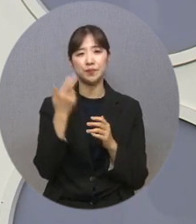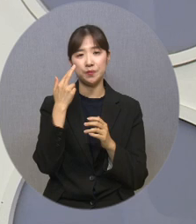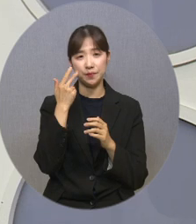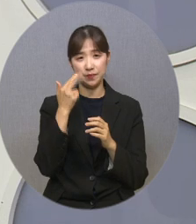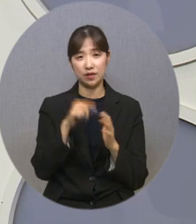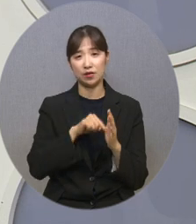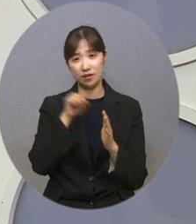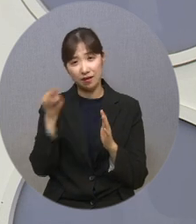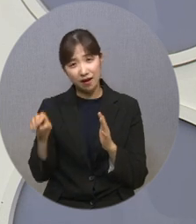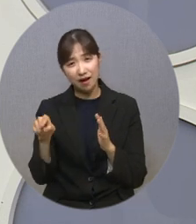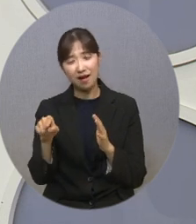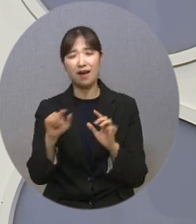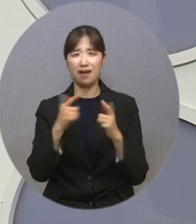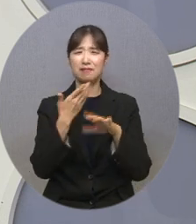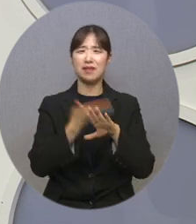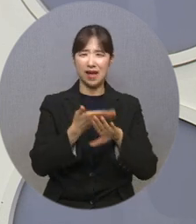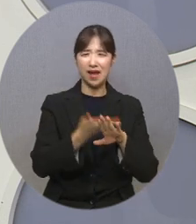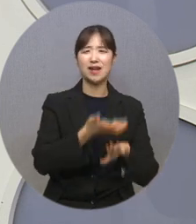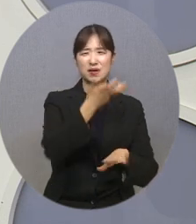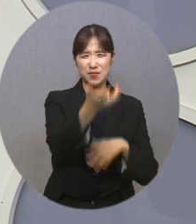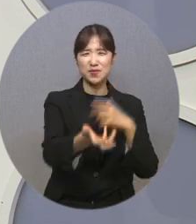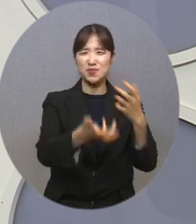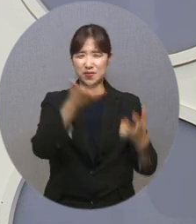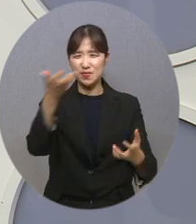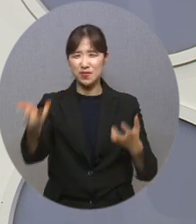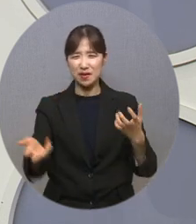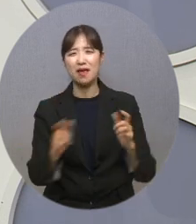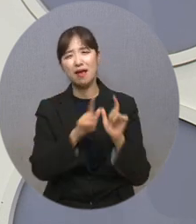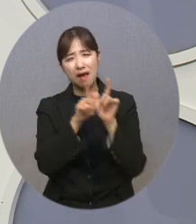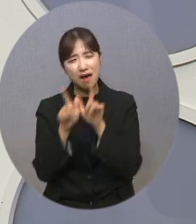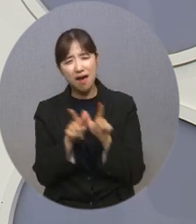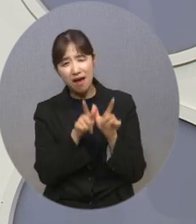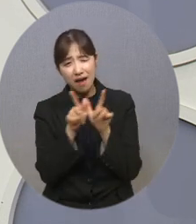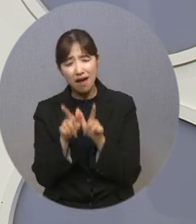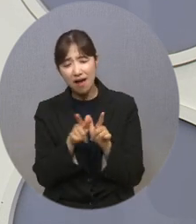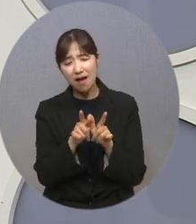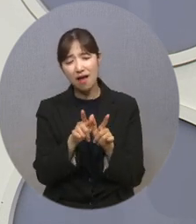미국에 나가거나, 어느 나라 나가거나, 나가보면,